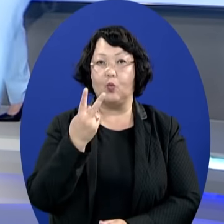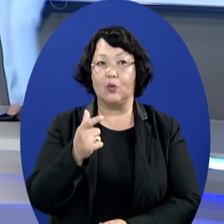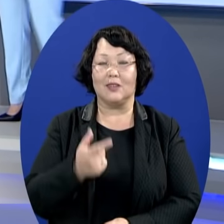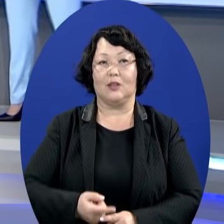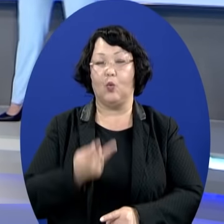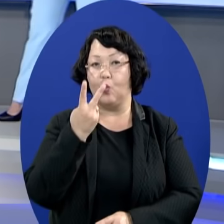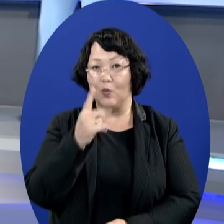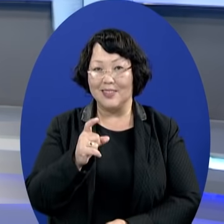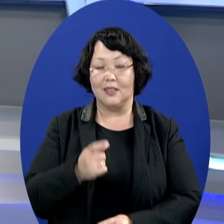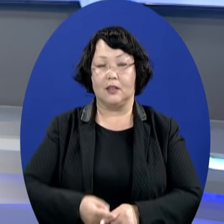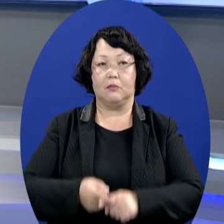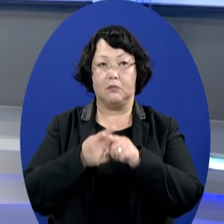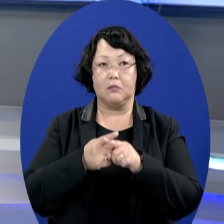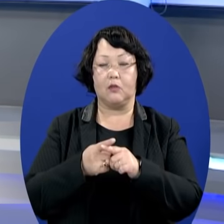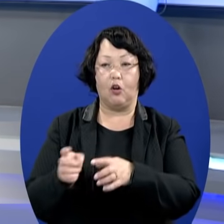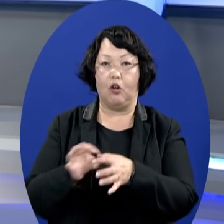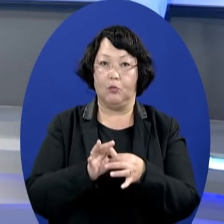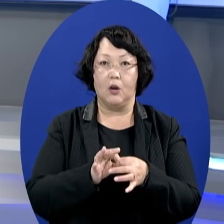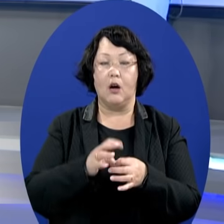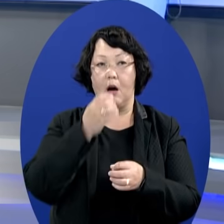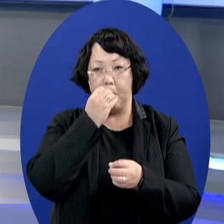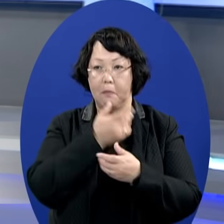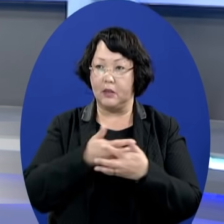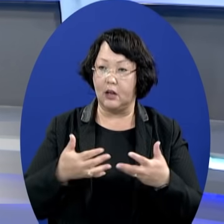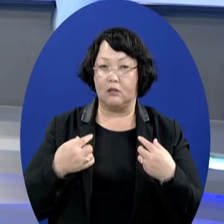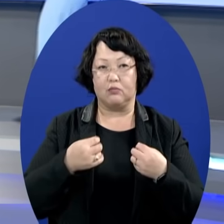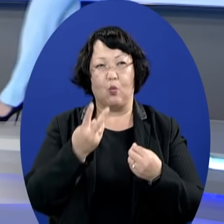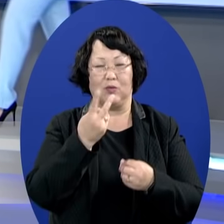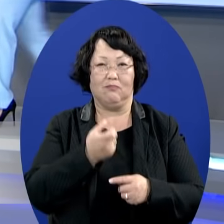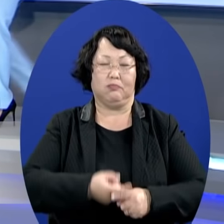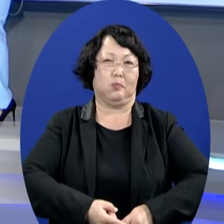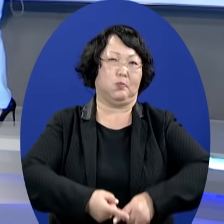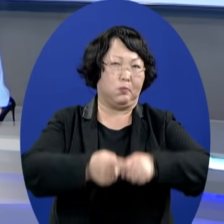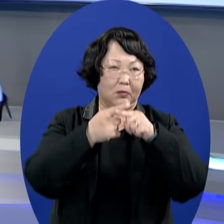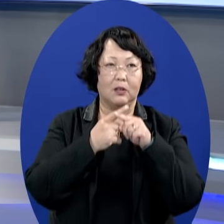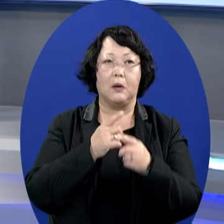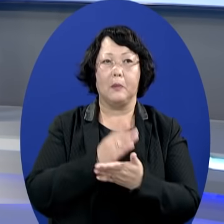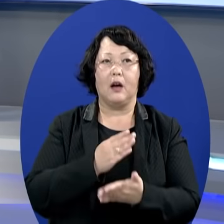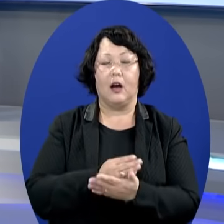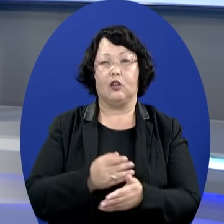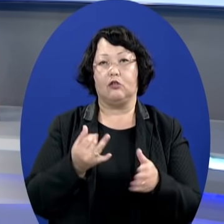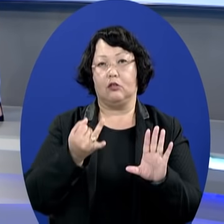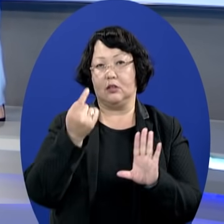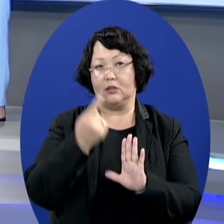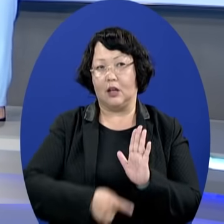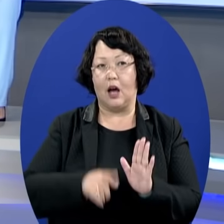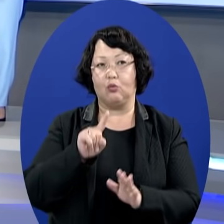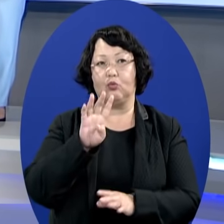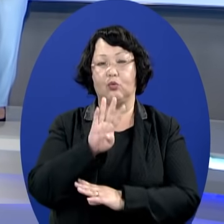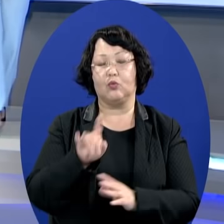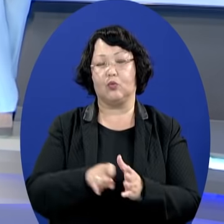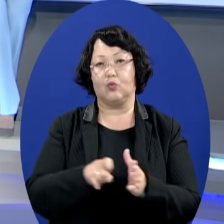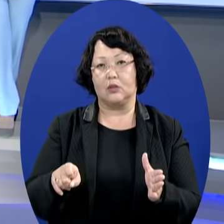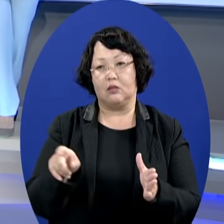бол иргэдийн үргийн хэрэглээний бараа бүтээгдэхүүн үнийн өсөлт гэж тайлбарлаж болно. Инфляц тэрхэн нөлөөлтгийг энэ графикаас харж болно. 7-р сард 14 хоногийн зайтай